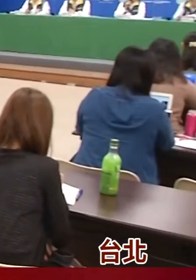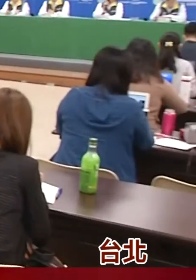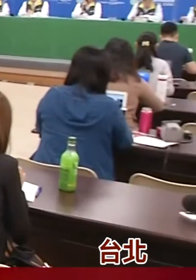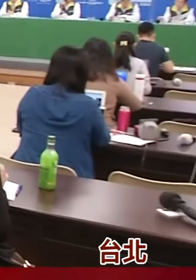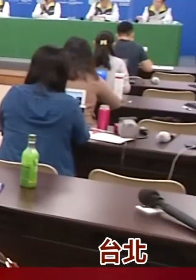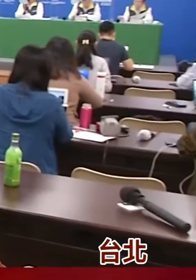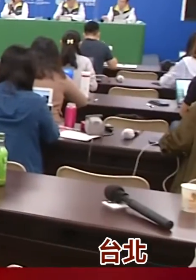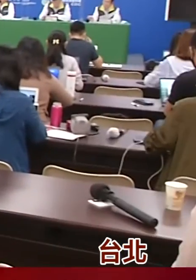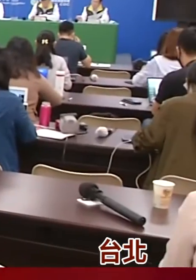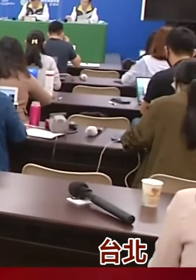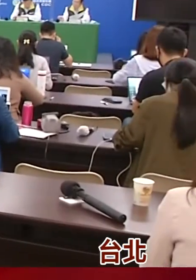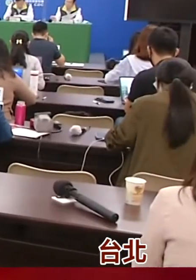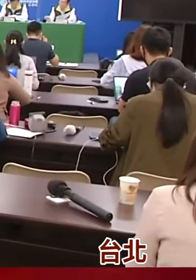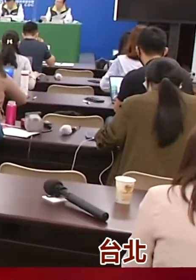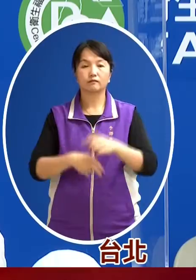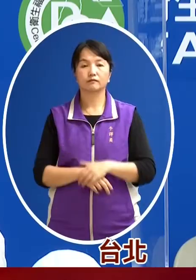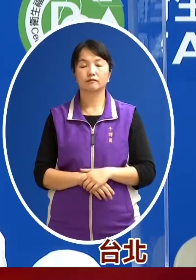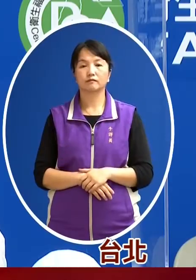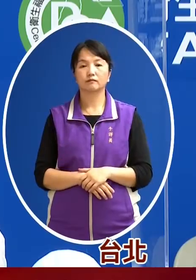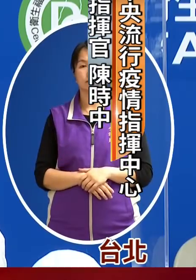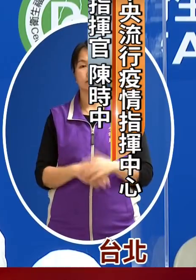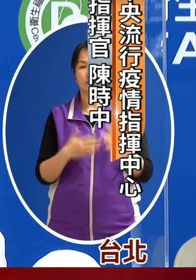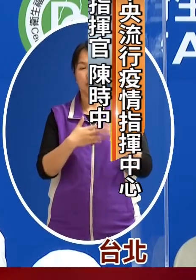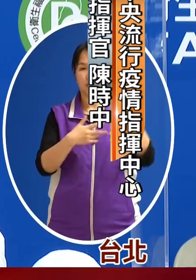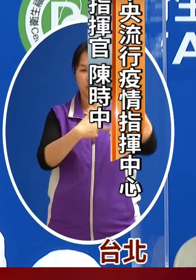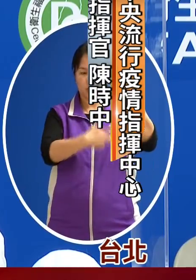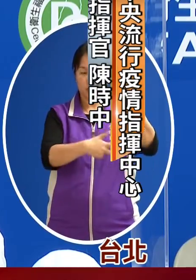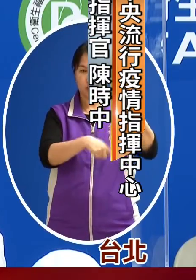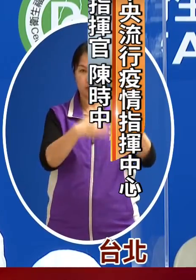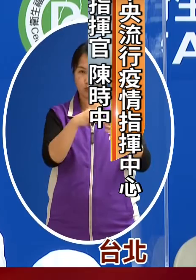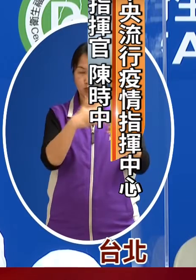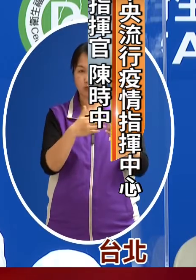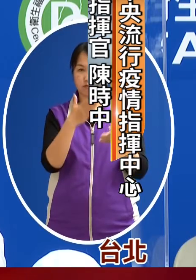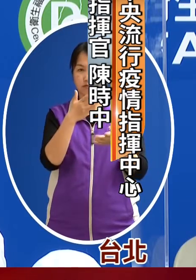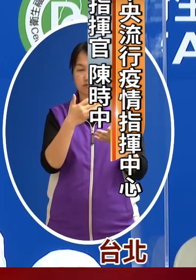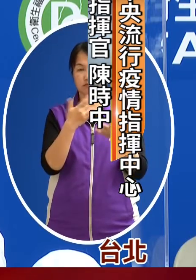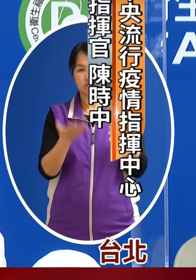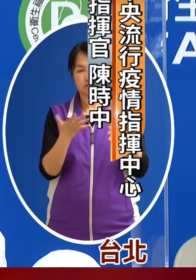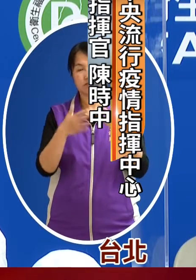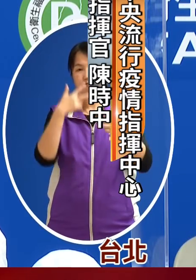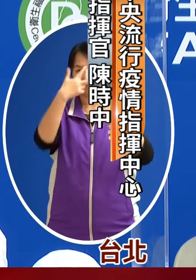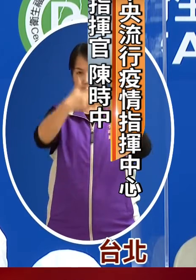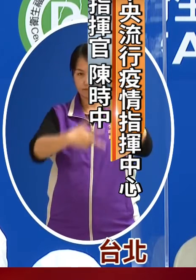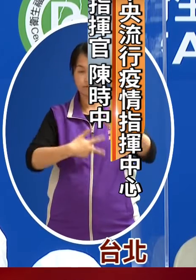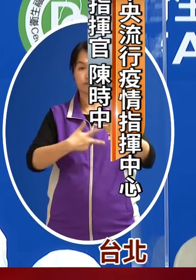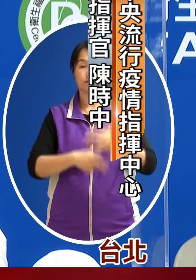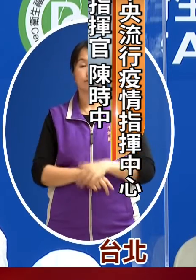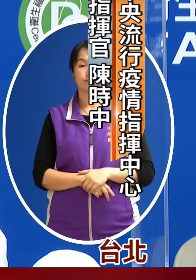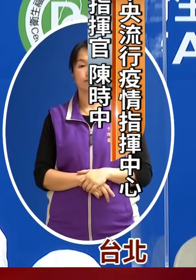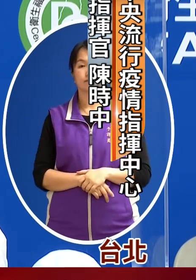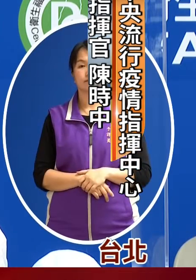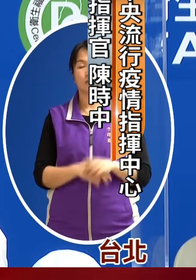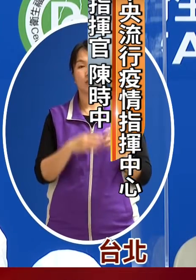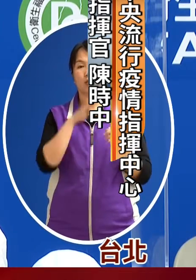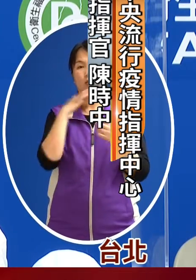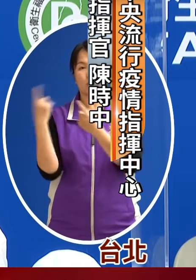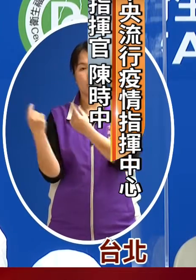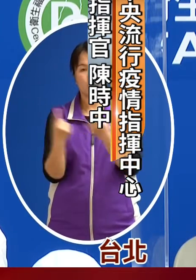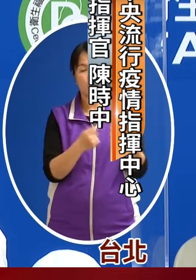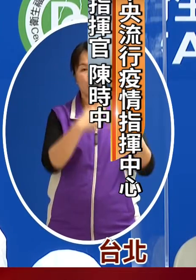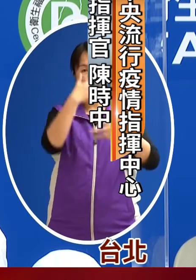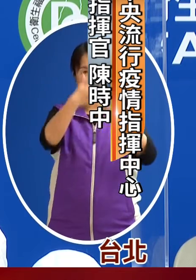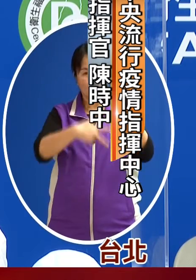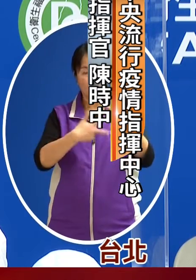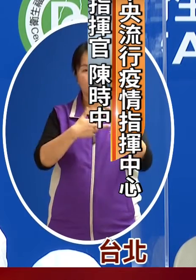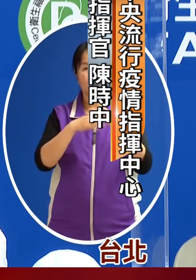明种族的开始谨慎管理了。 到了6月7日那天，就等于是8周。好，如果连续在